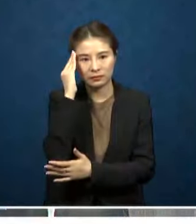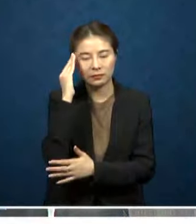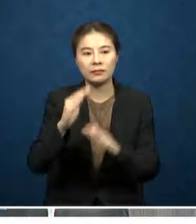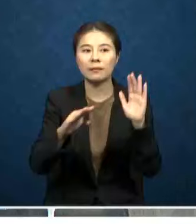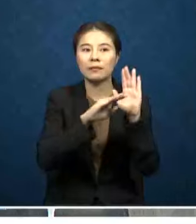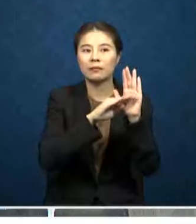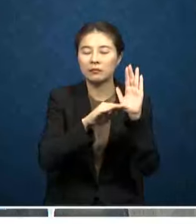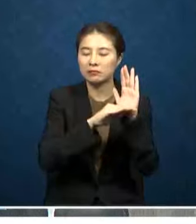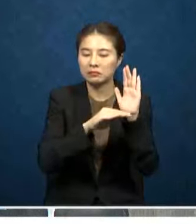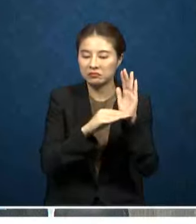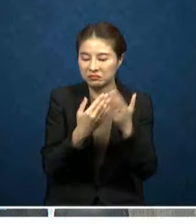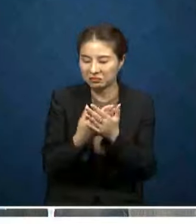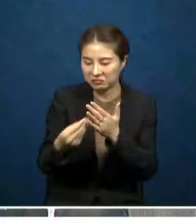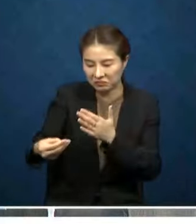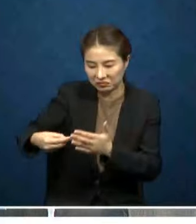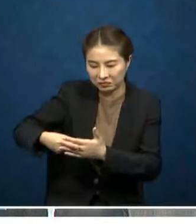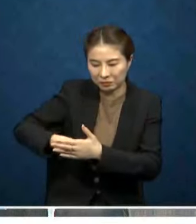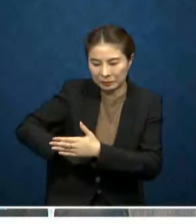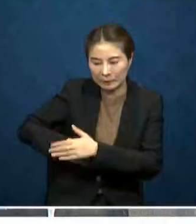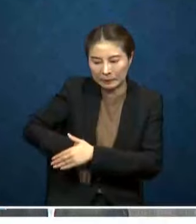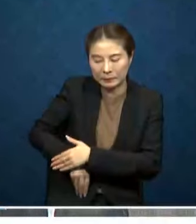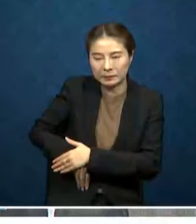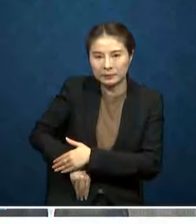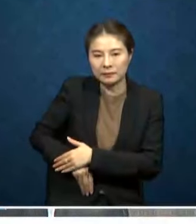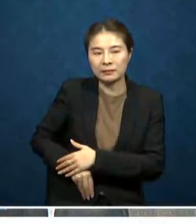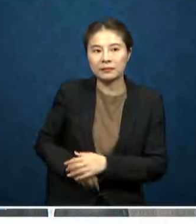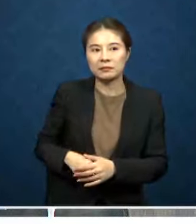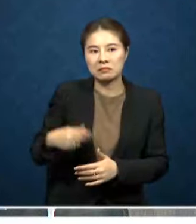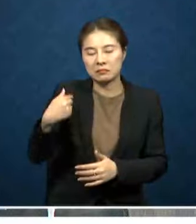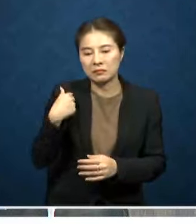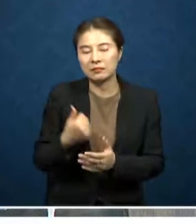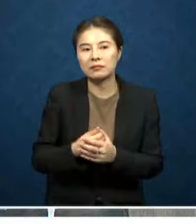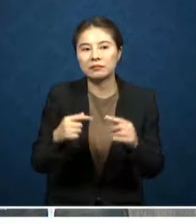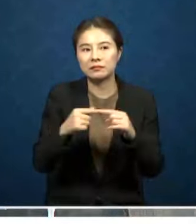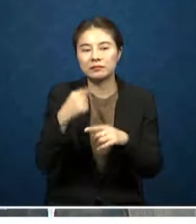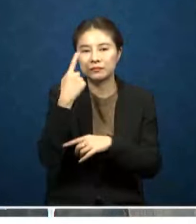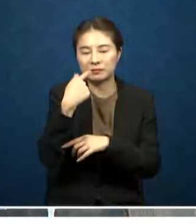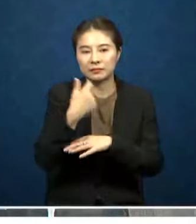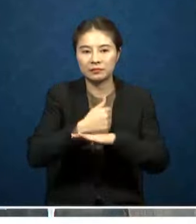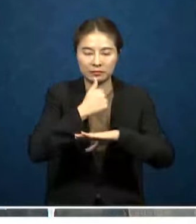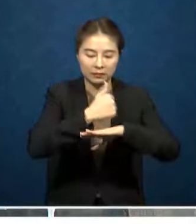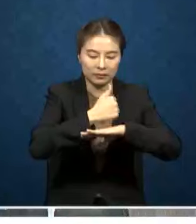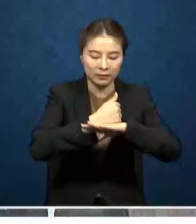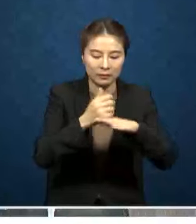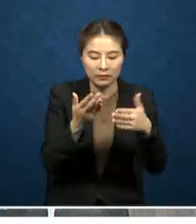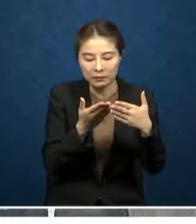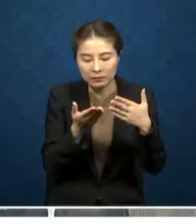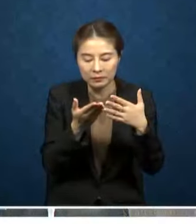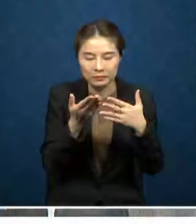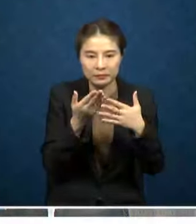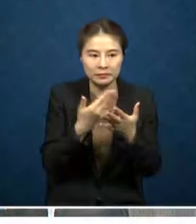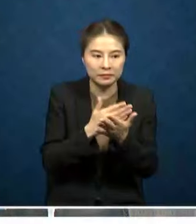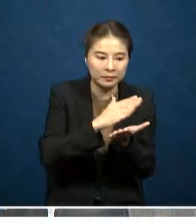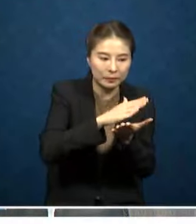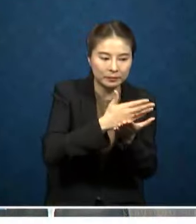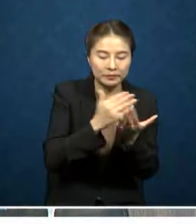รับส่วยต่างๆเหล่านี้มันก็มีลำดับชั้นเป็นที่เป็นข่าว